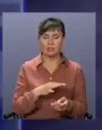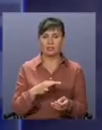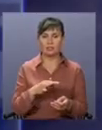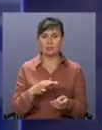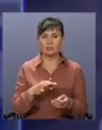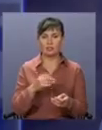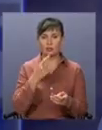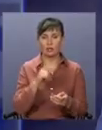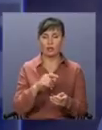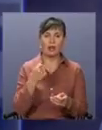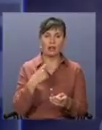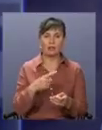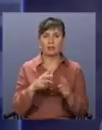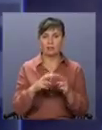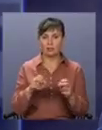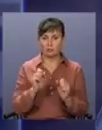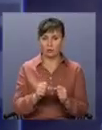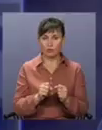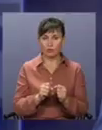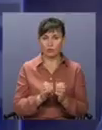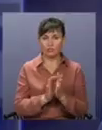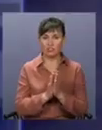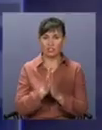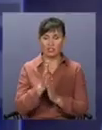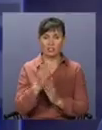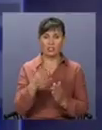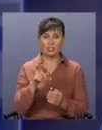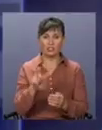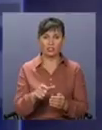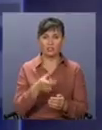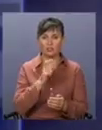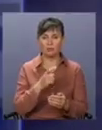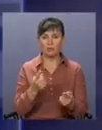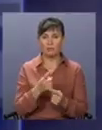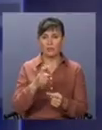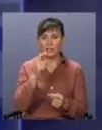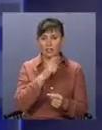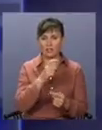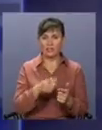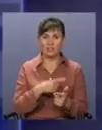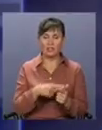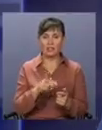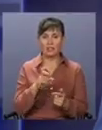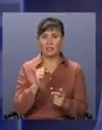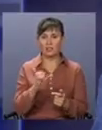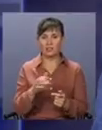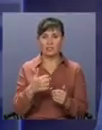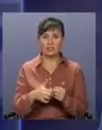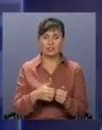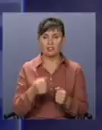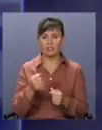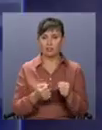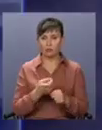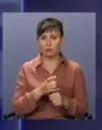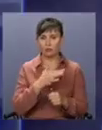шкала алкотестера, она может зашкалить, если человек, ну вот, выпил обычный кефир, скажем так, или квас, вот много среди водителей баек ходит?